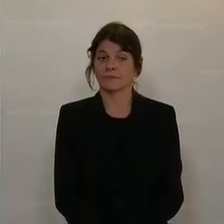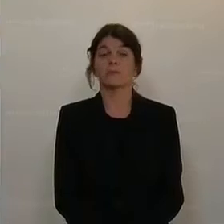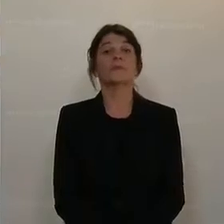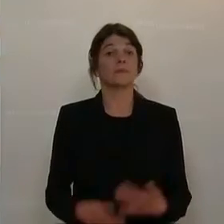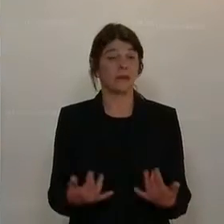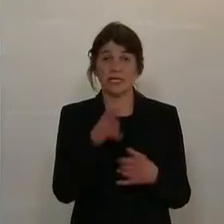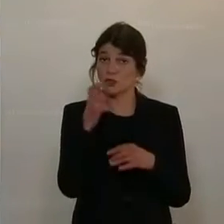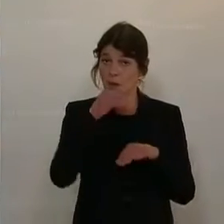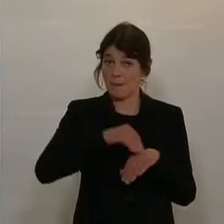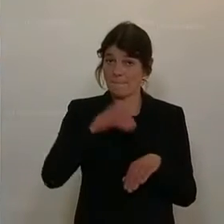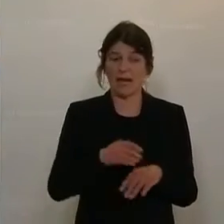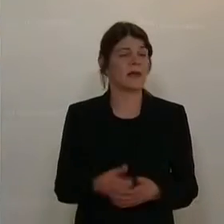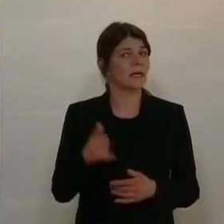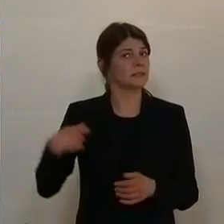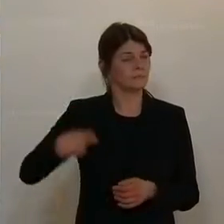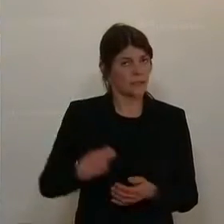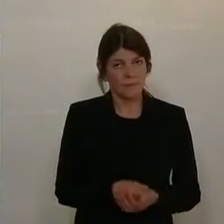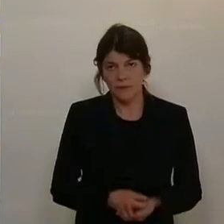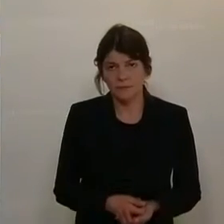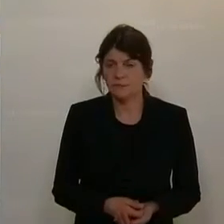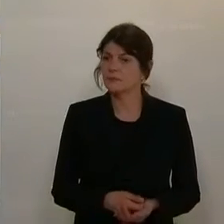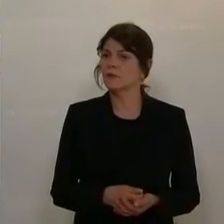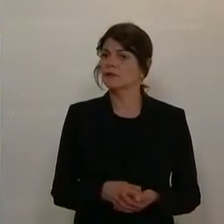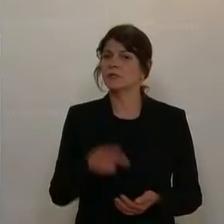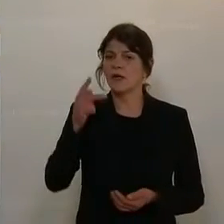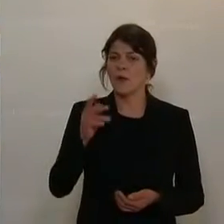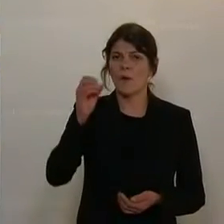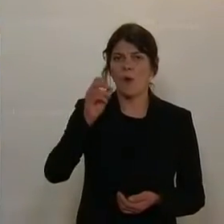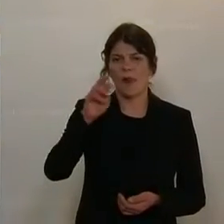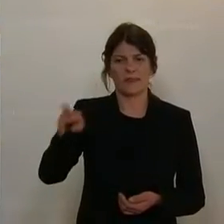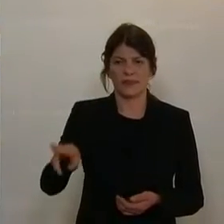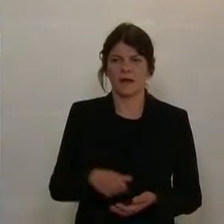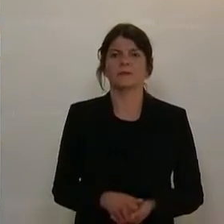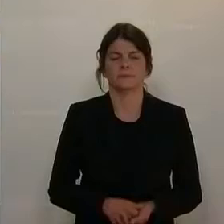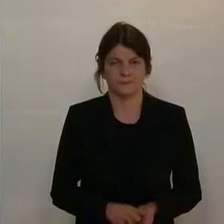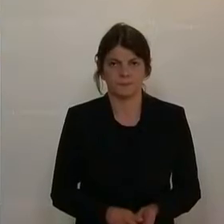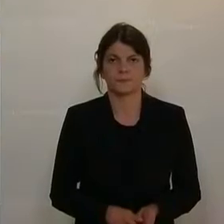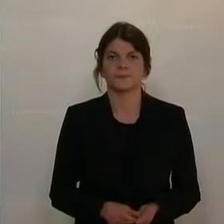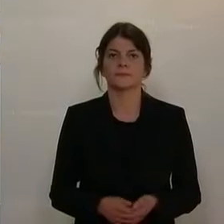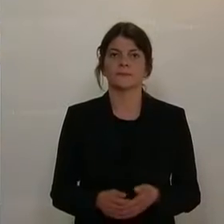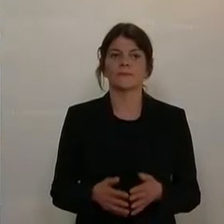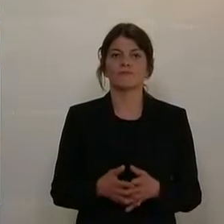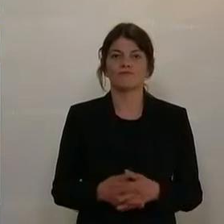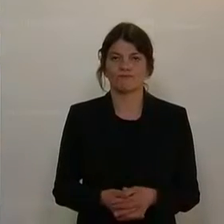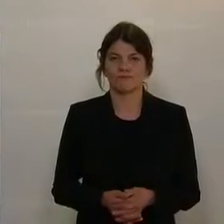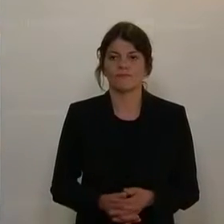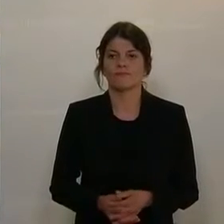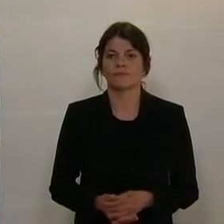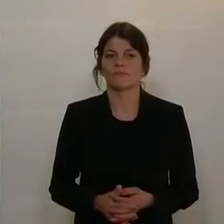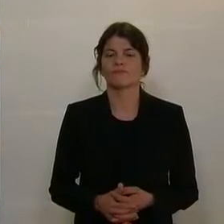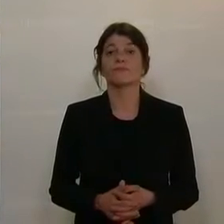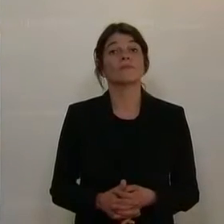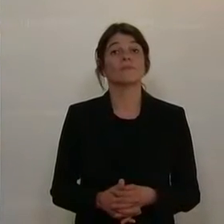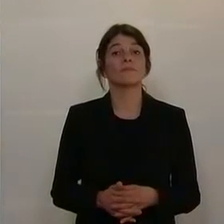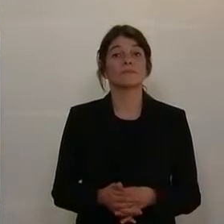Agnes Sitter-Palmer von den Grünen fordert von Sportminister Werner Kogler einen Bericht über Strategie und Schwerpunkte des Sportressorts.